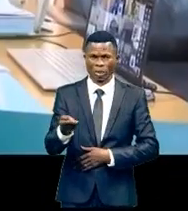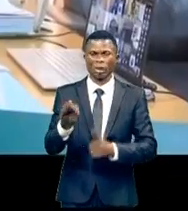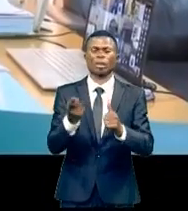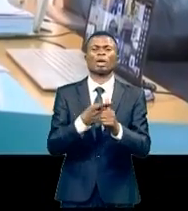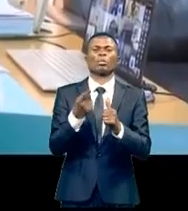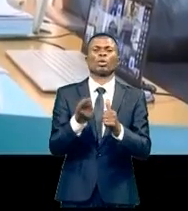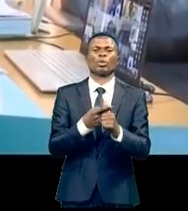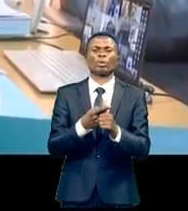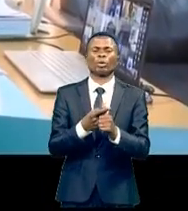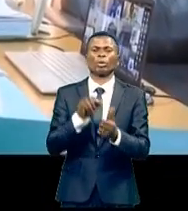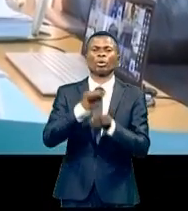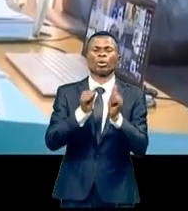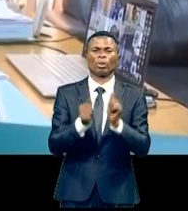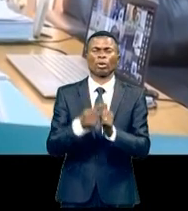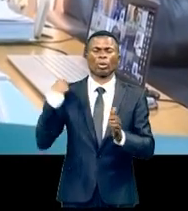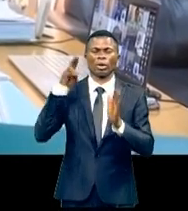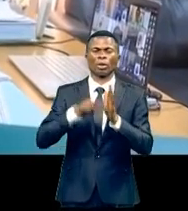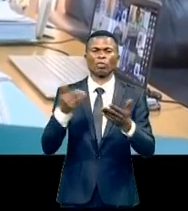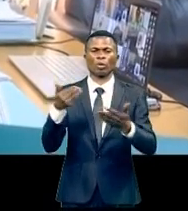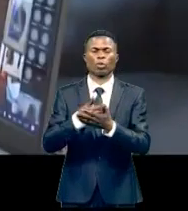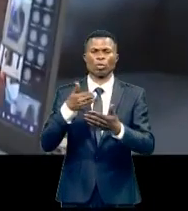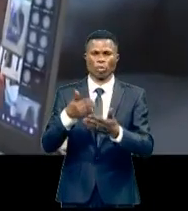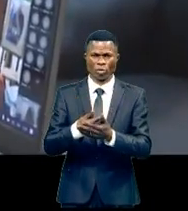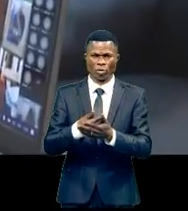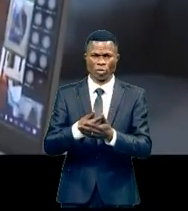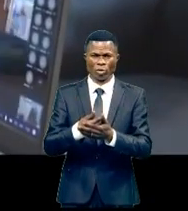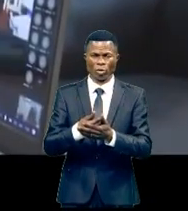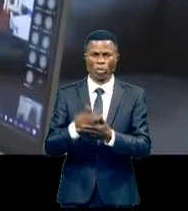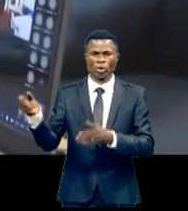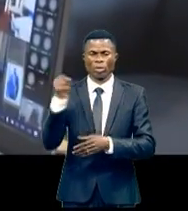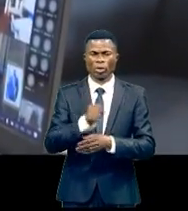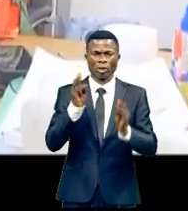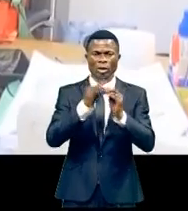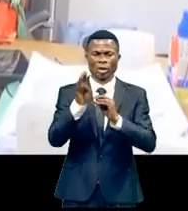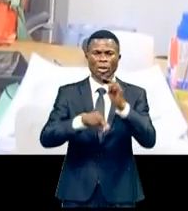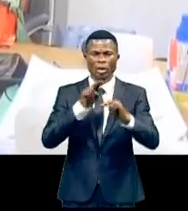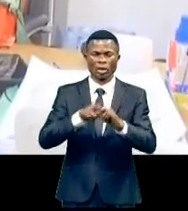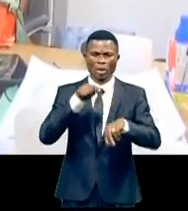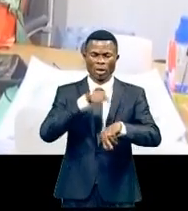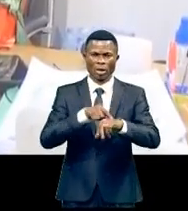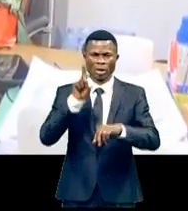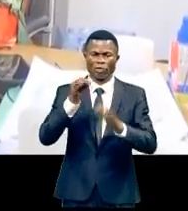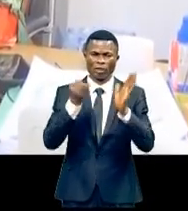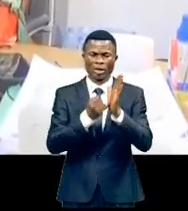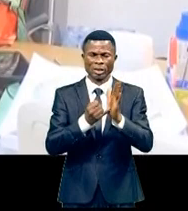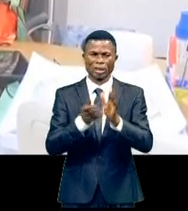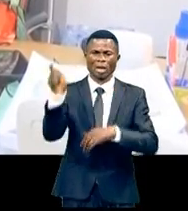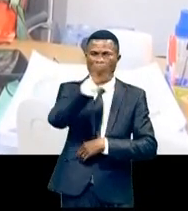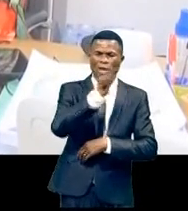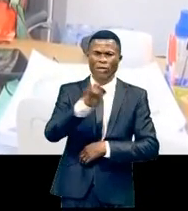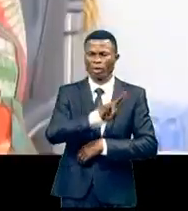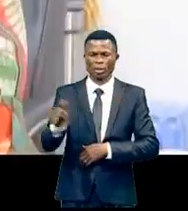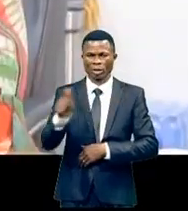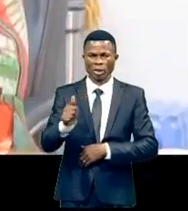notamment l'avènement du nouveau gouvernement investi à l'Assemblée nationale en date du 26 avril 2021,